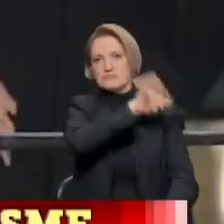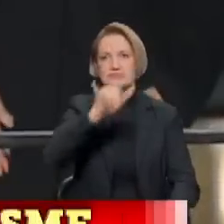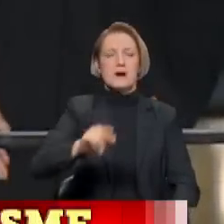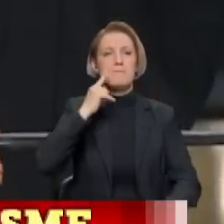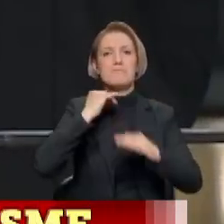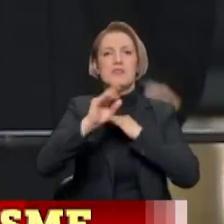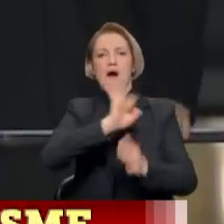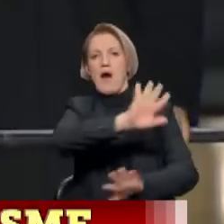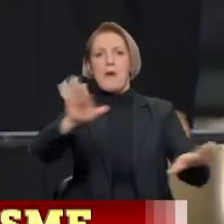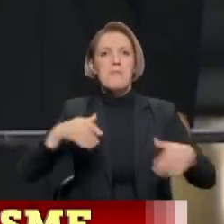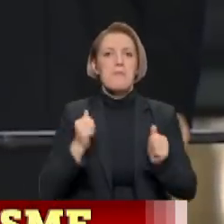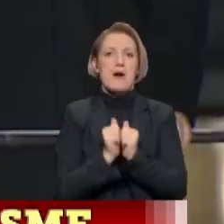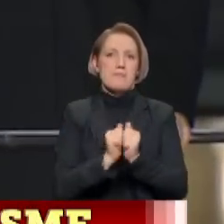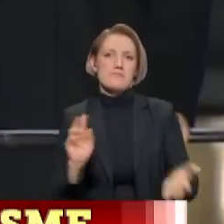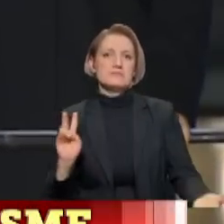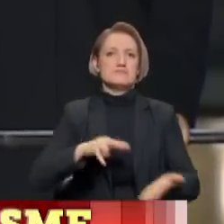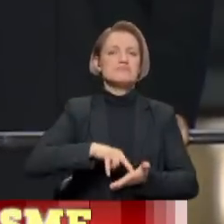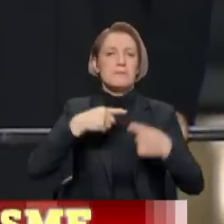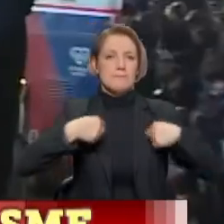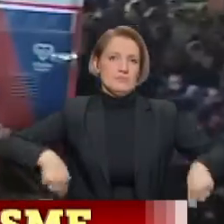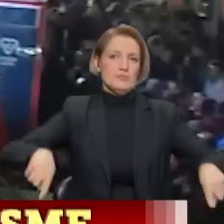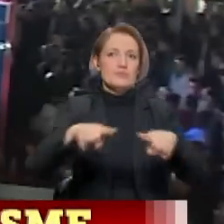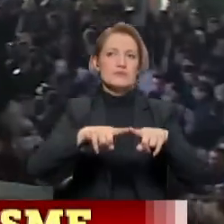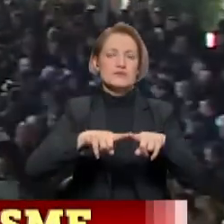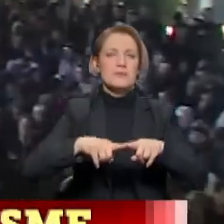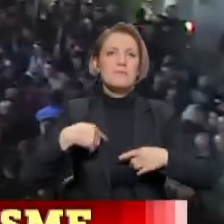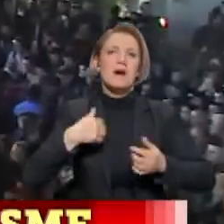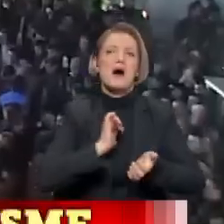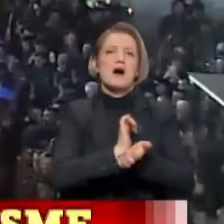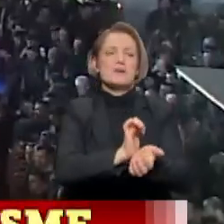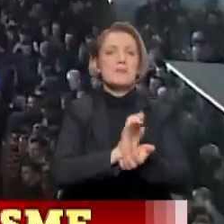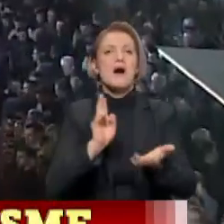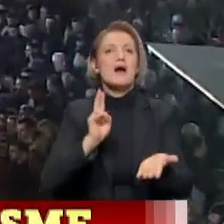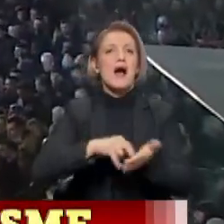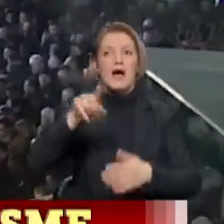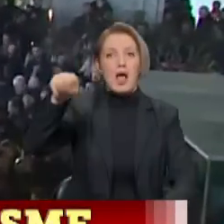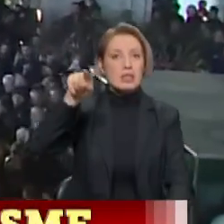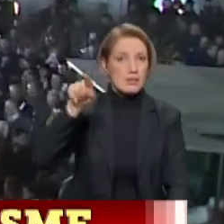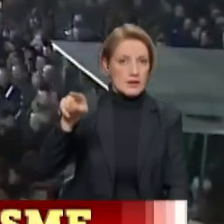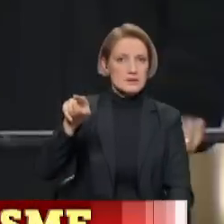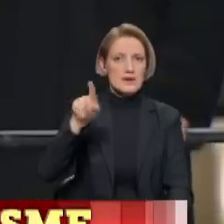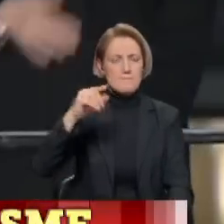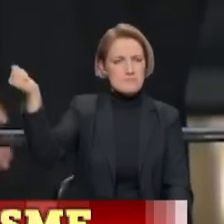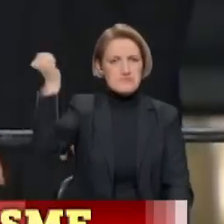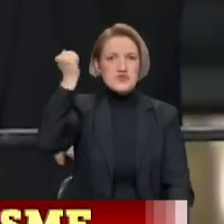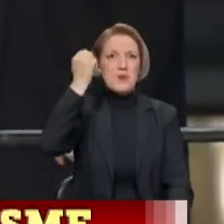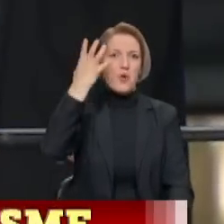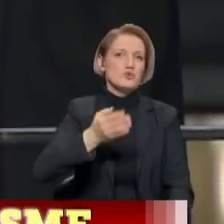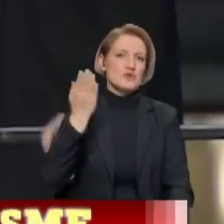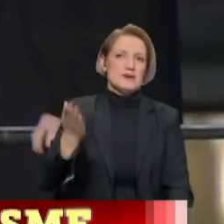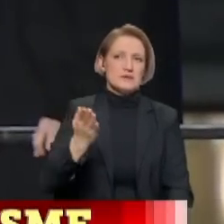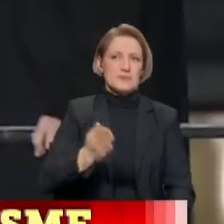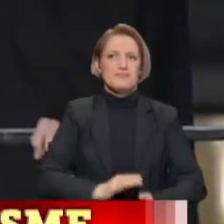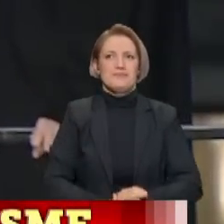Milletçe ayağa kalkacağız. Bizi mahkum etmeye kalkanları pişman edeceğiz.